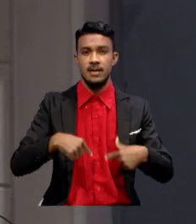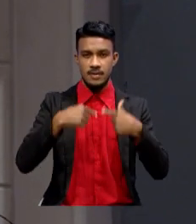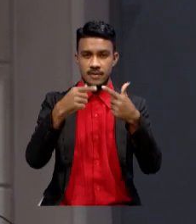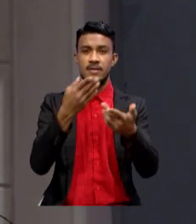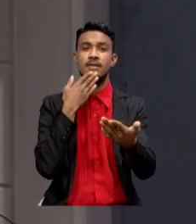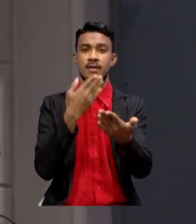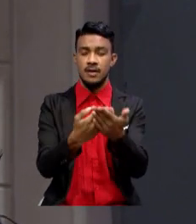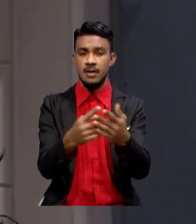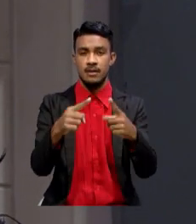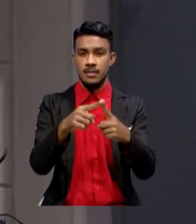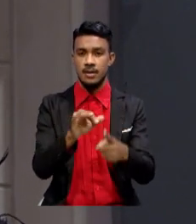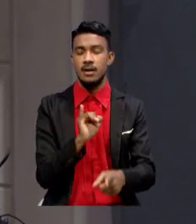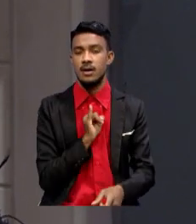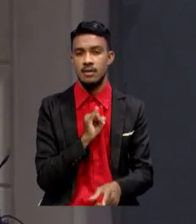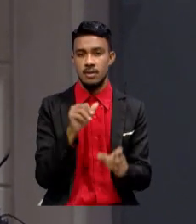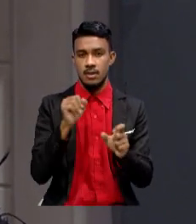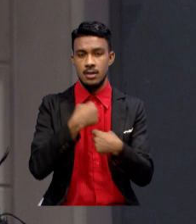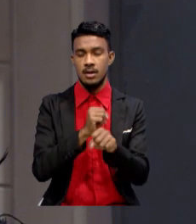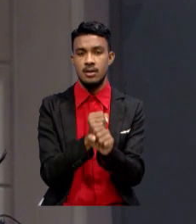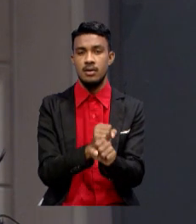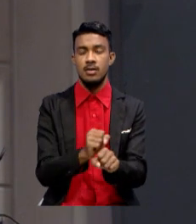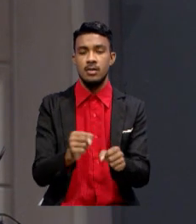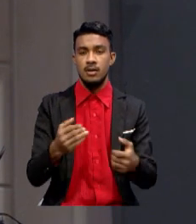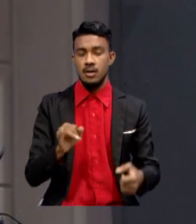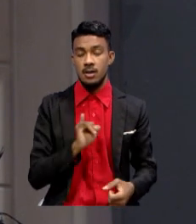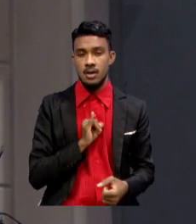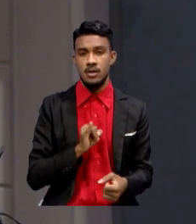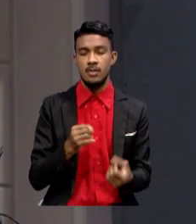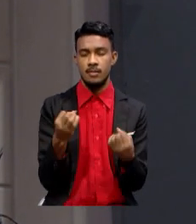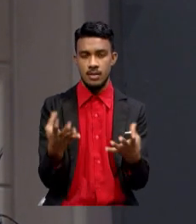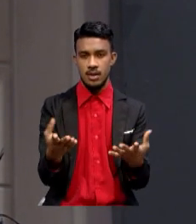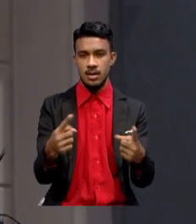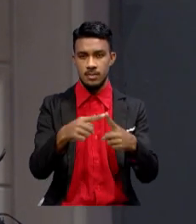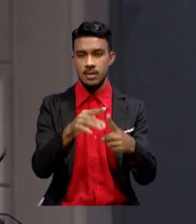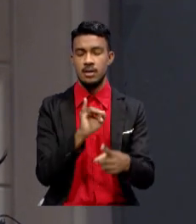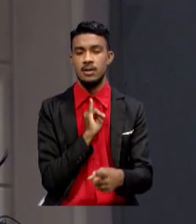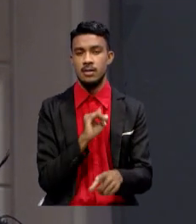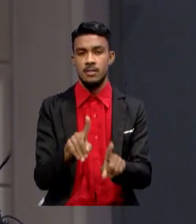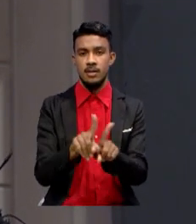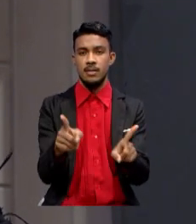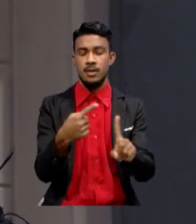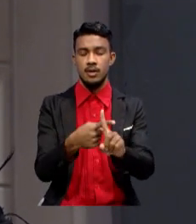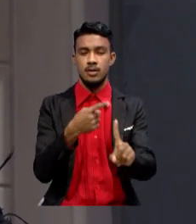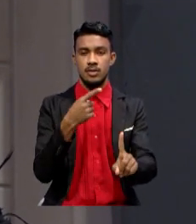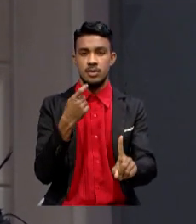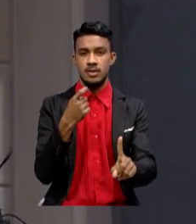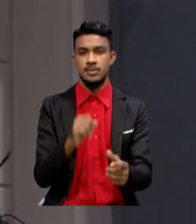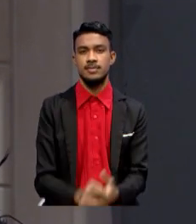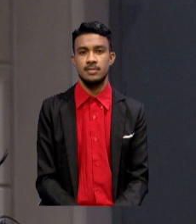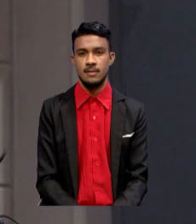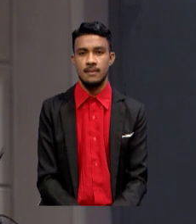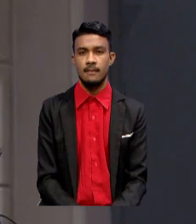bahu halo hau bat barak bahau mesi hakor kumu be desi be di kuatru de